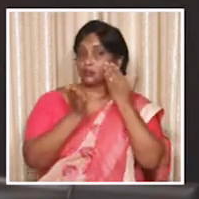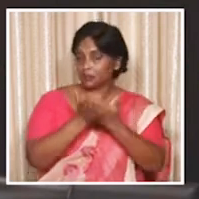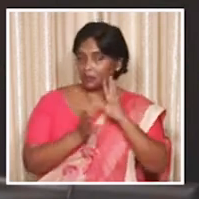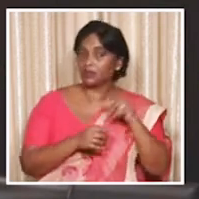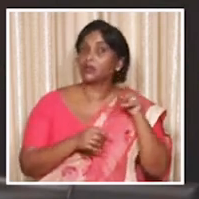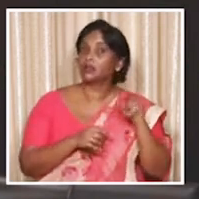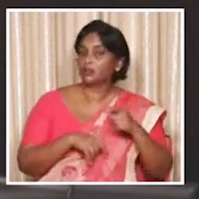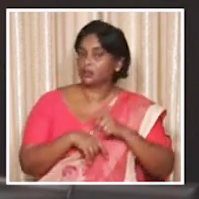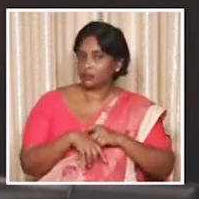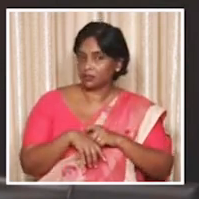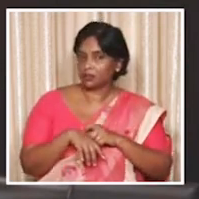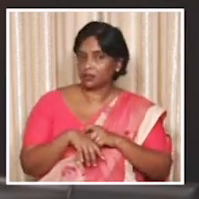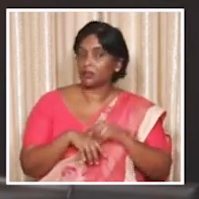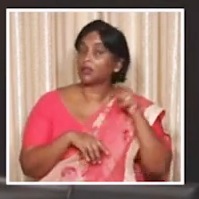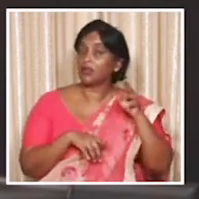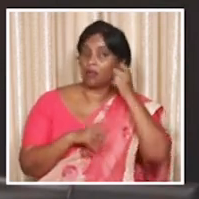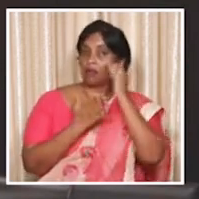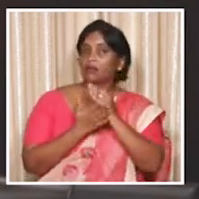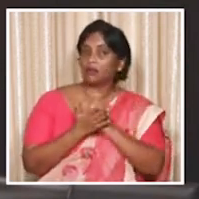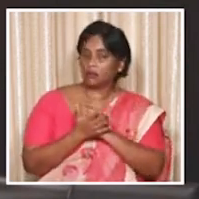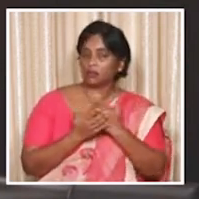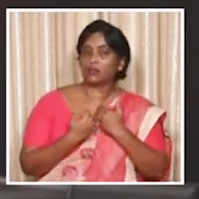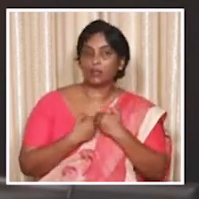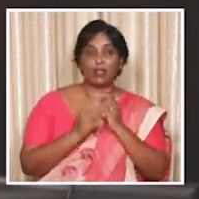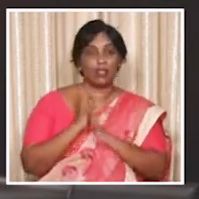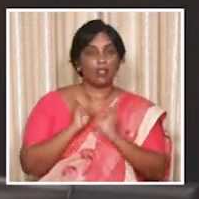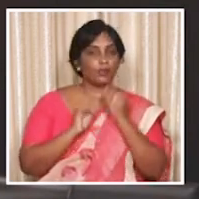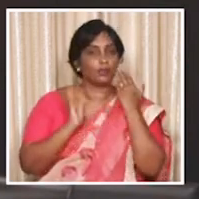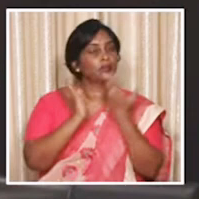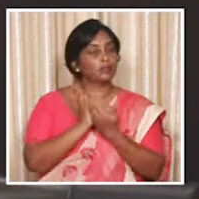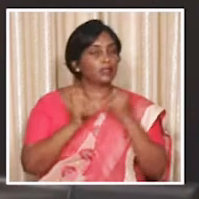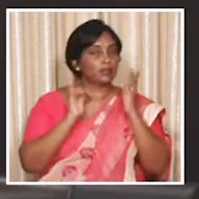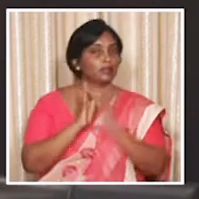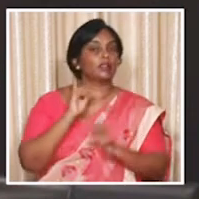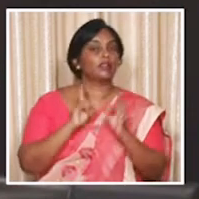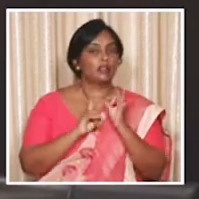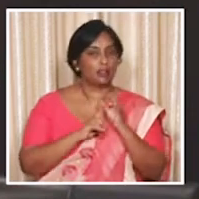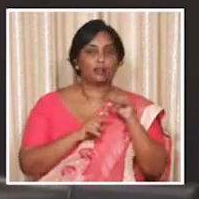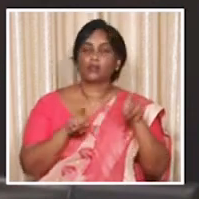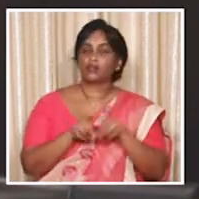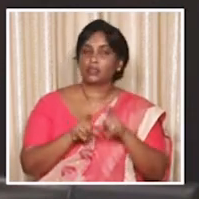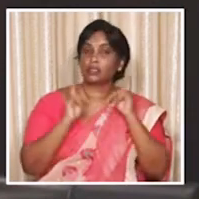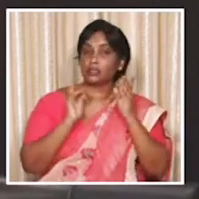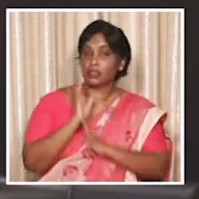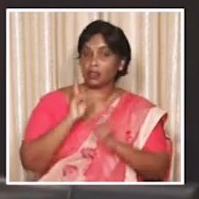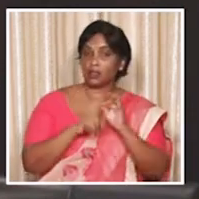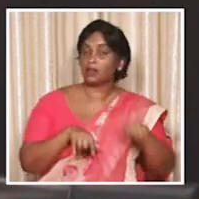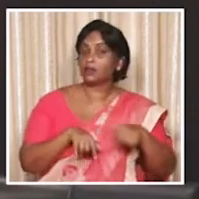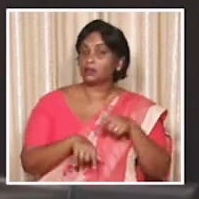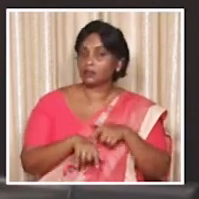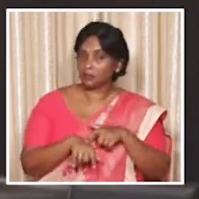ඉන්නවා මේ වෙලාවේ ඒ යෝජනාවලියත් අපි අමාත්‍යවරයාට ඉදිරිපත් කරමින් ක්‍රීඩා අමාත්‍යවරයාට ඊට අමතරව ක්‍රීඩා අමාත්‍යවරයා මේ